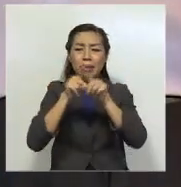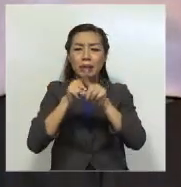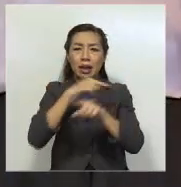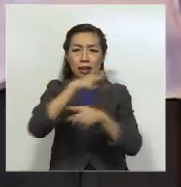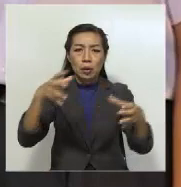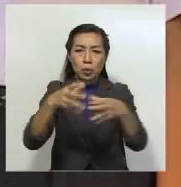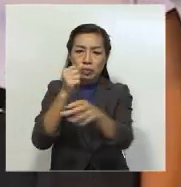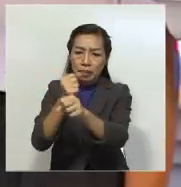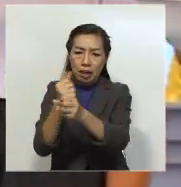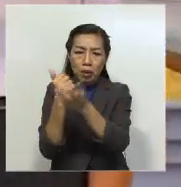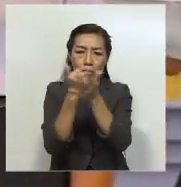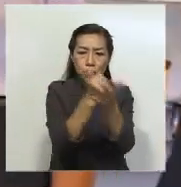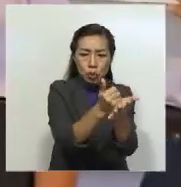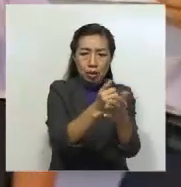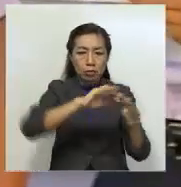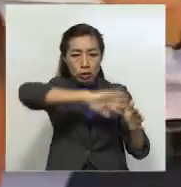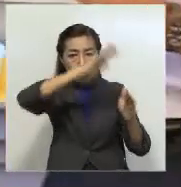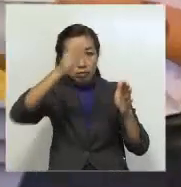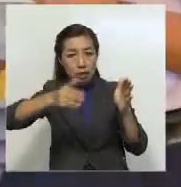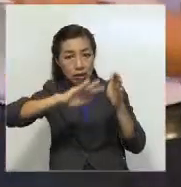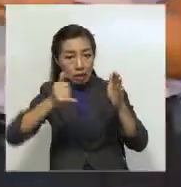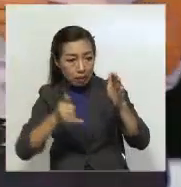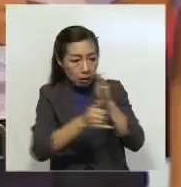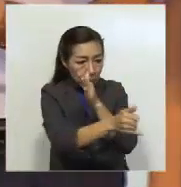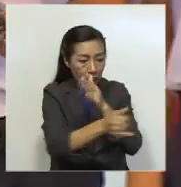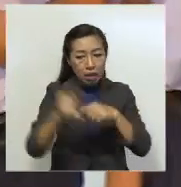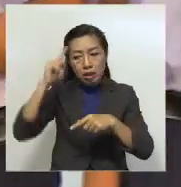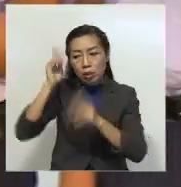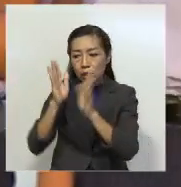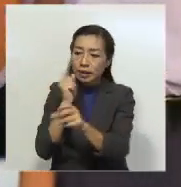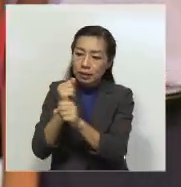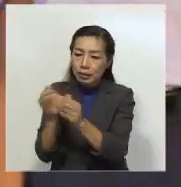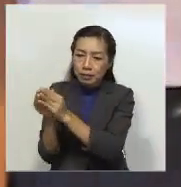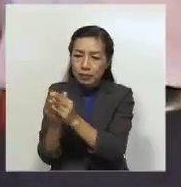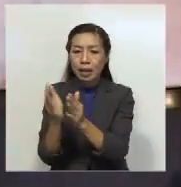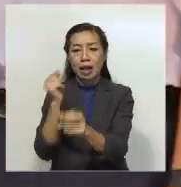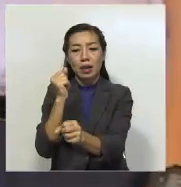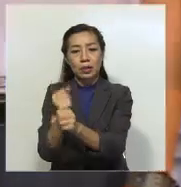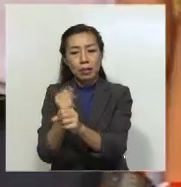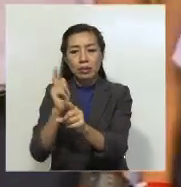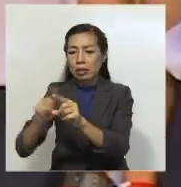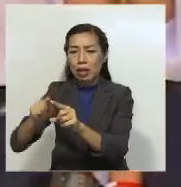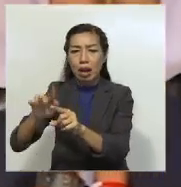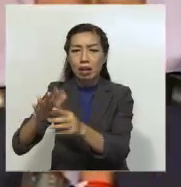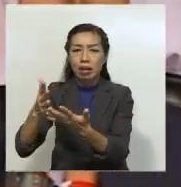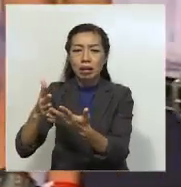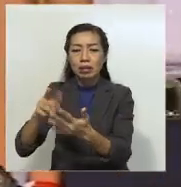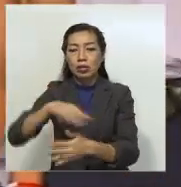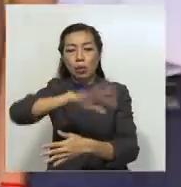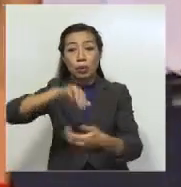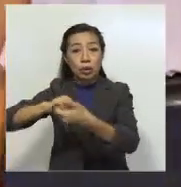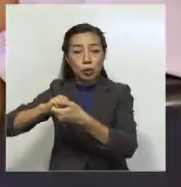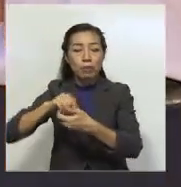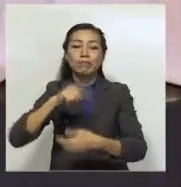เป็นทั้งคนที่เข้าไปในถ้ำเองหรือว่าคนที่ทำงานอยู่หลังบ้านแม้กระทั่งแม่ครัวนะคะคือทุกคนร่วมแรงร่วมใ